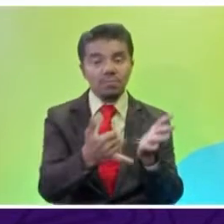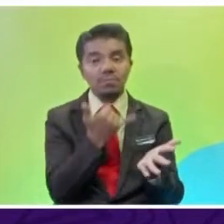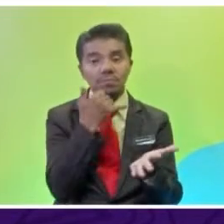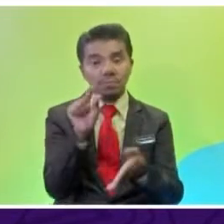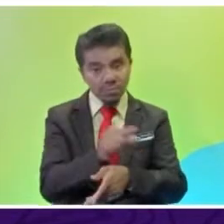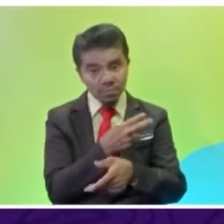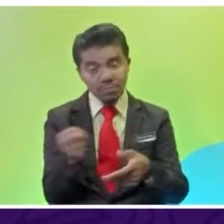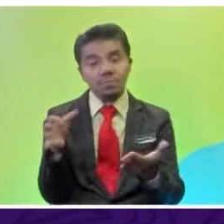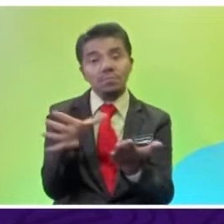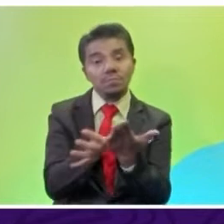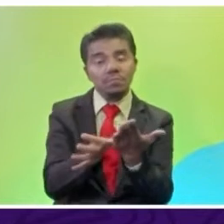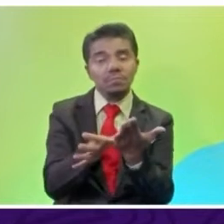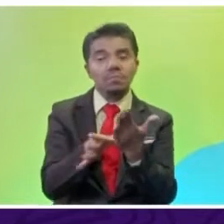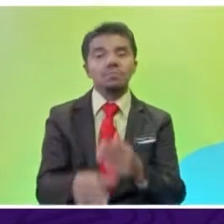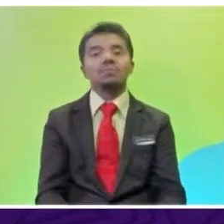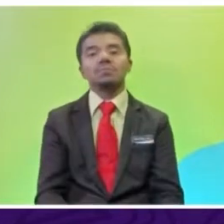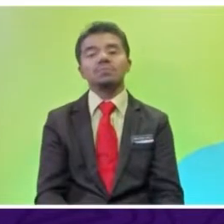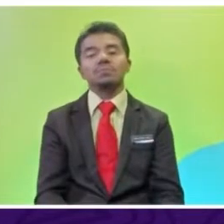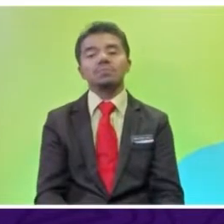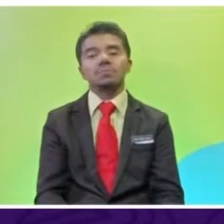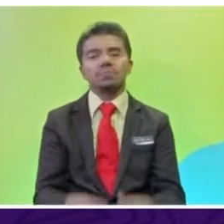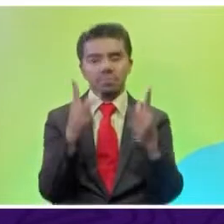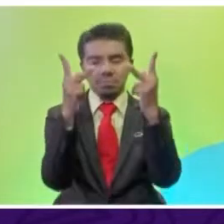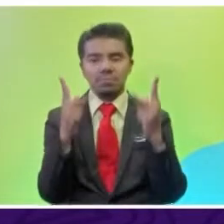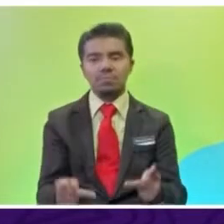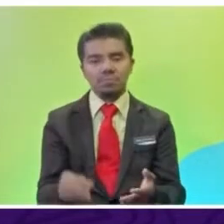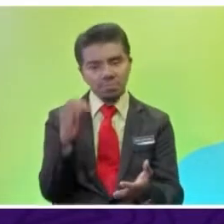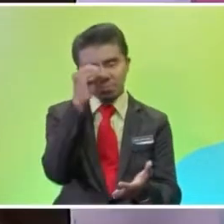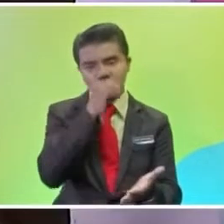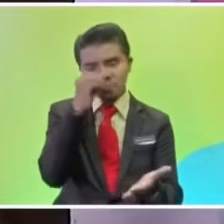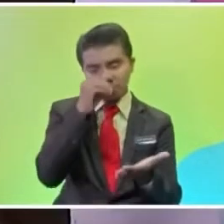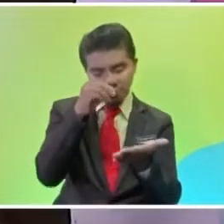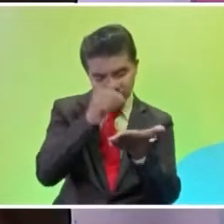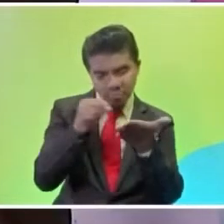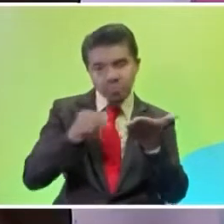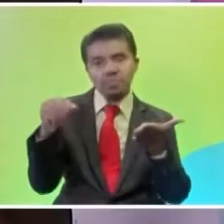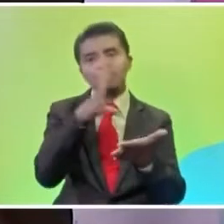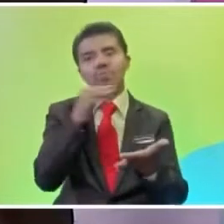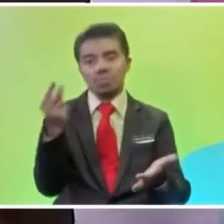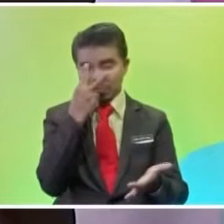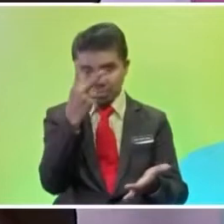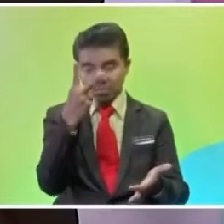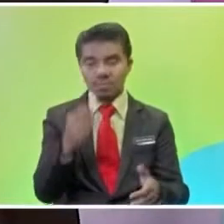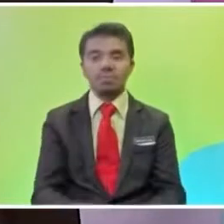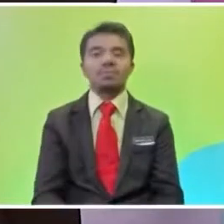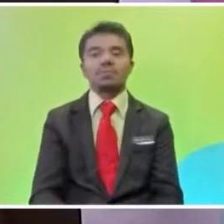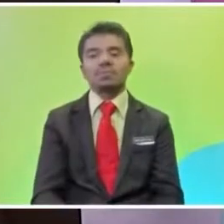etika ada lisan bertulis dan memperhatikan Oke kita lihat sama-sama dalam